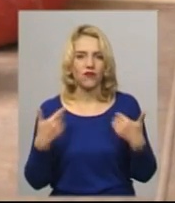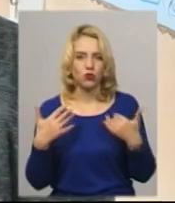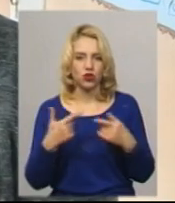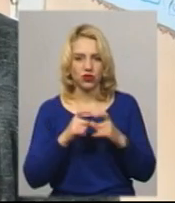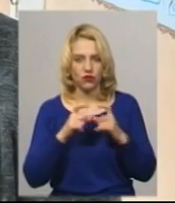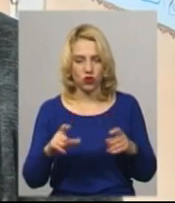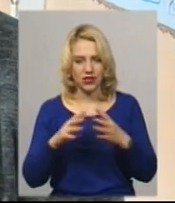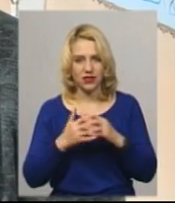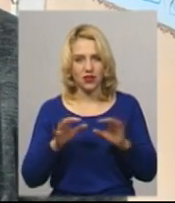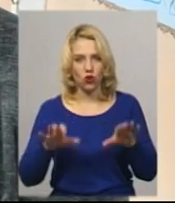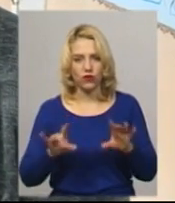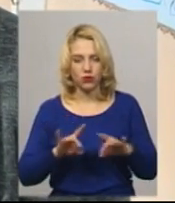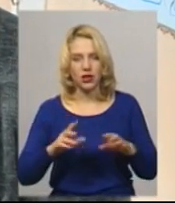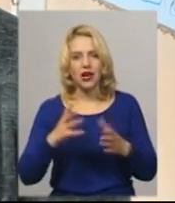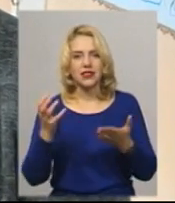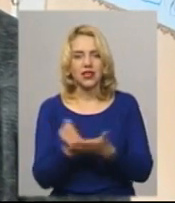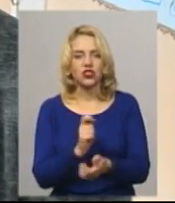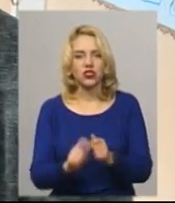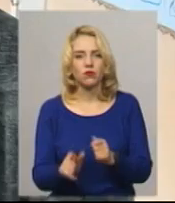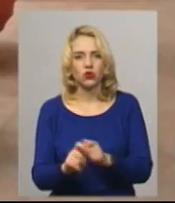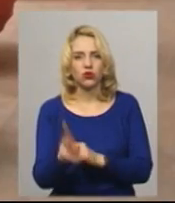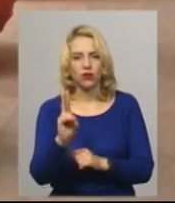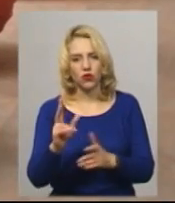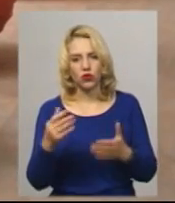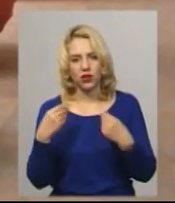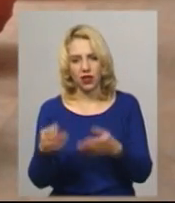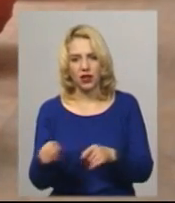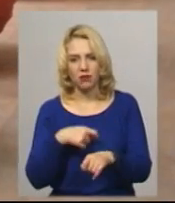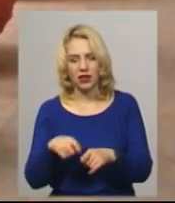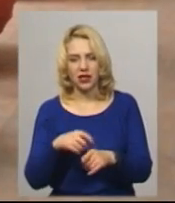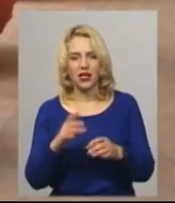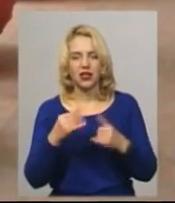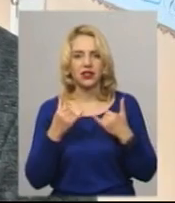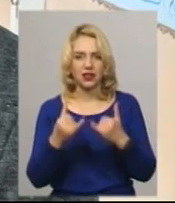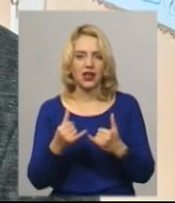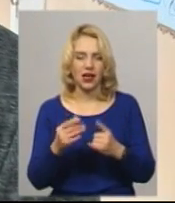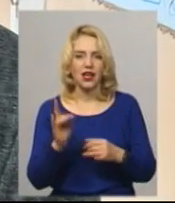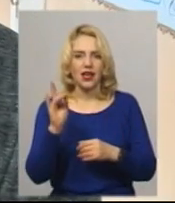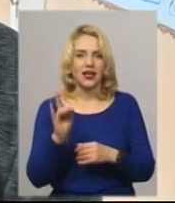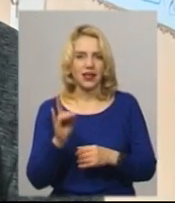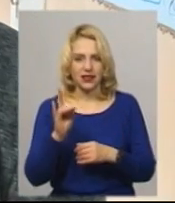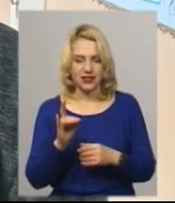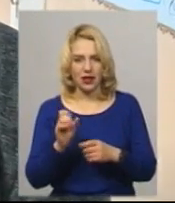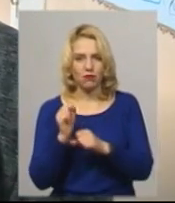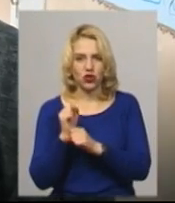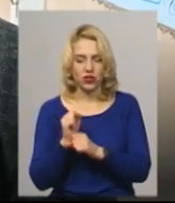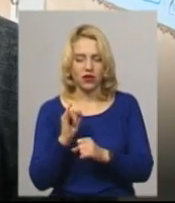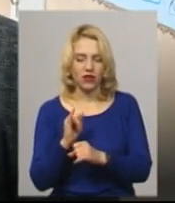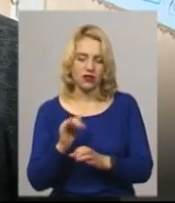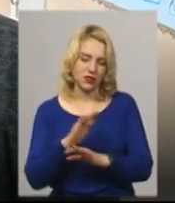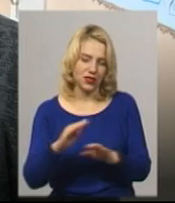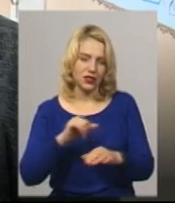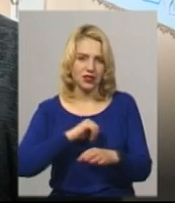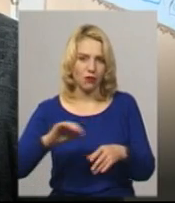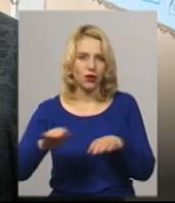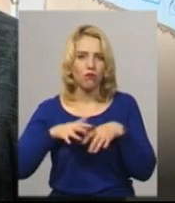Сільський голова розповідає, знайшли спонсорів, які надали матеріали для крісел, мішків, а діти самі їх пошили. Розпочати другий етап